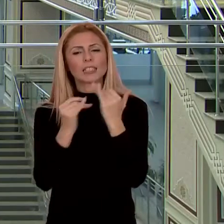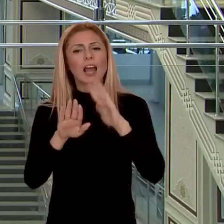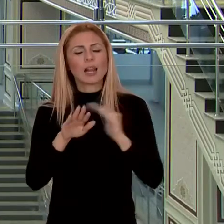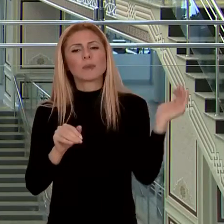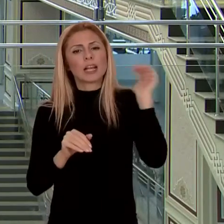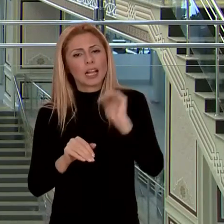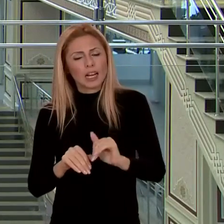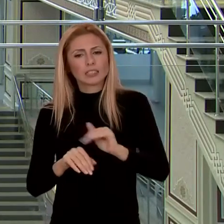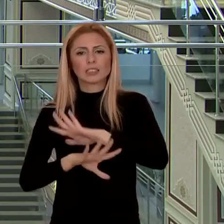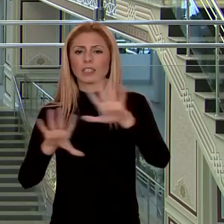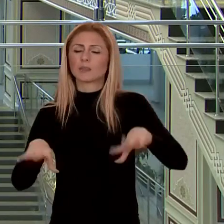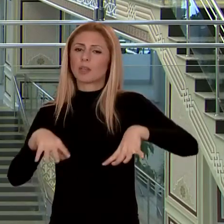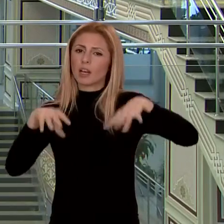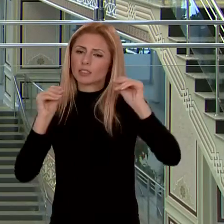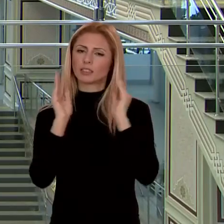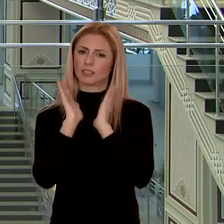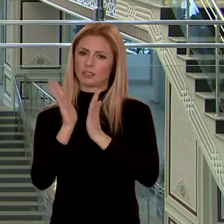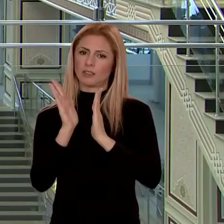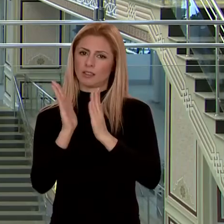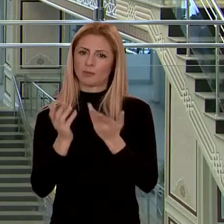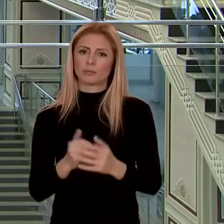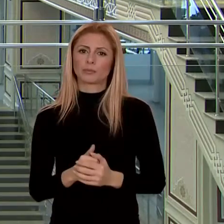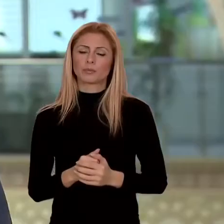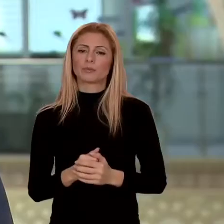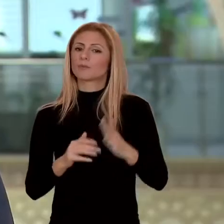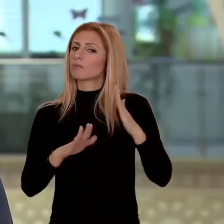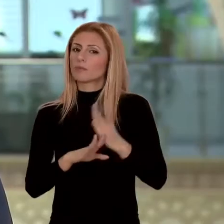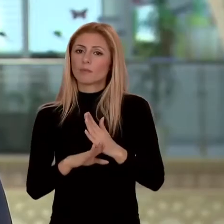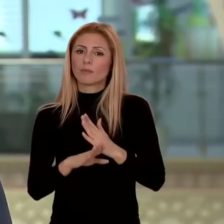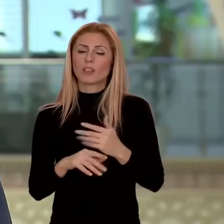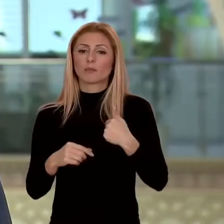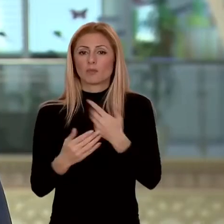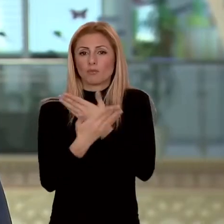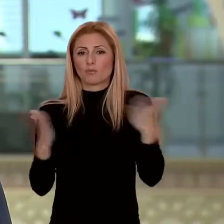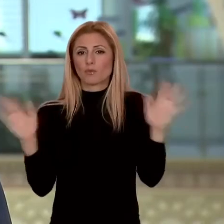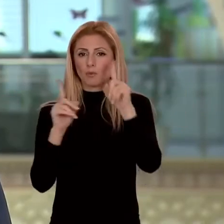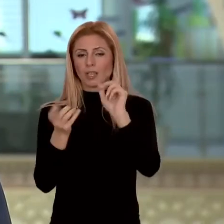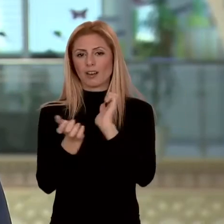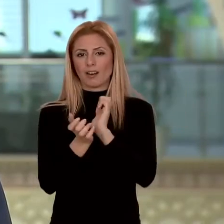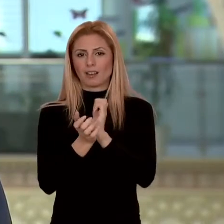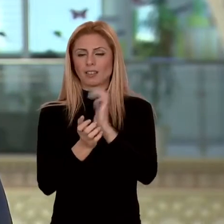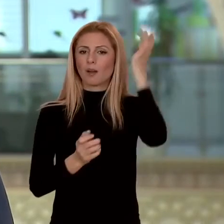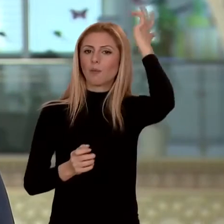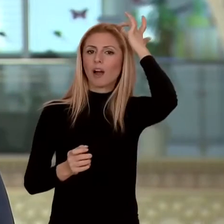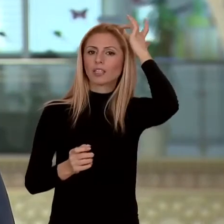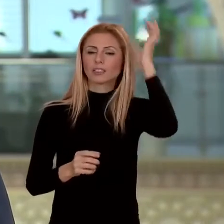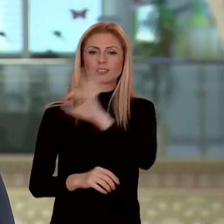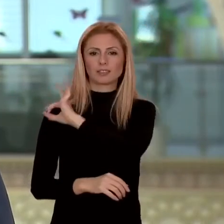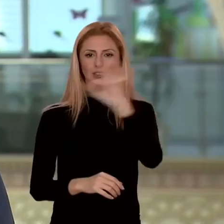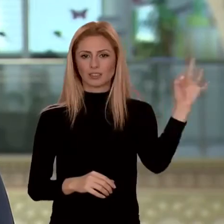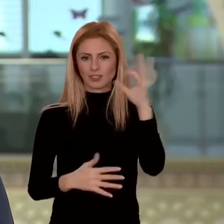için elimizden geleni yapmaya devam edeceğiz. Çünkü biz büyük bir aileyiz.